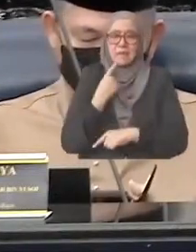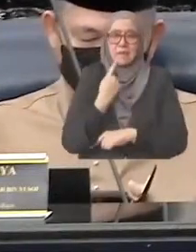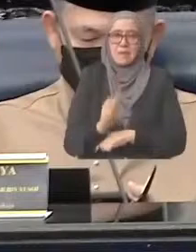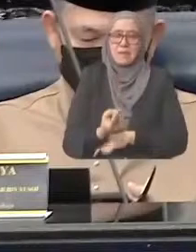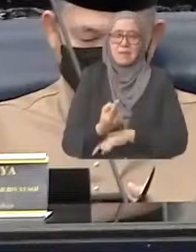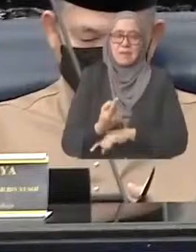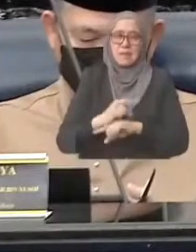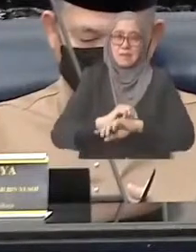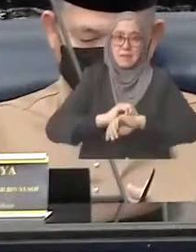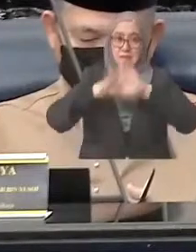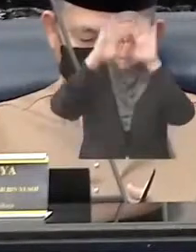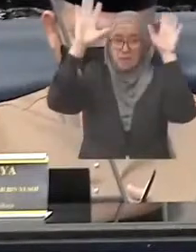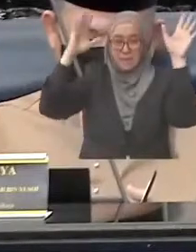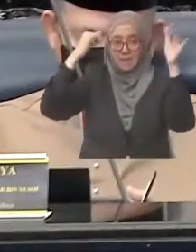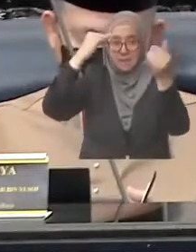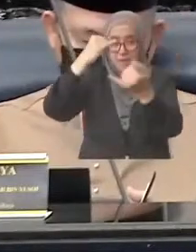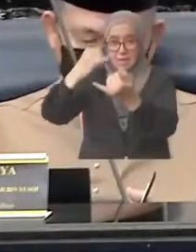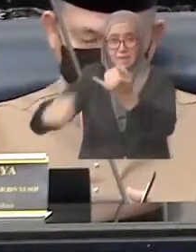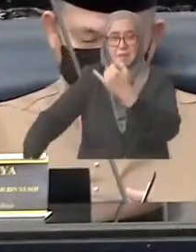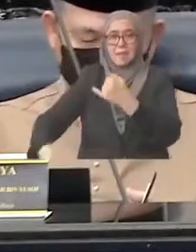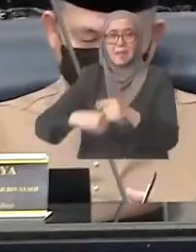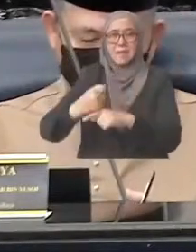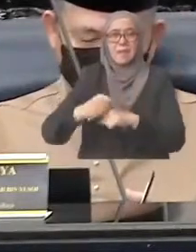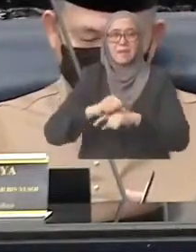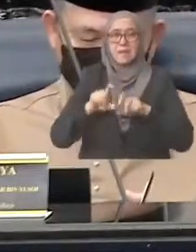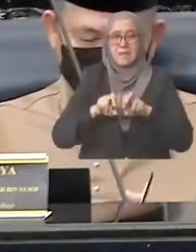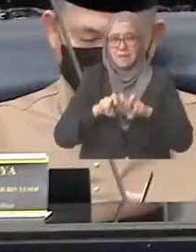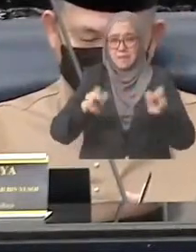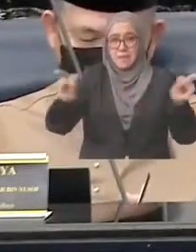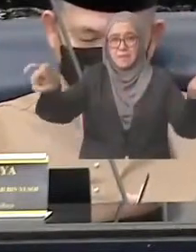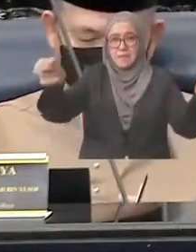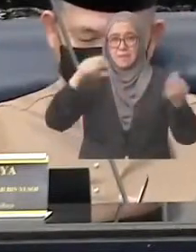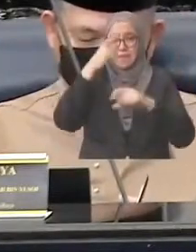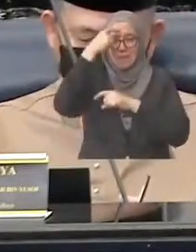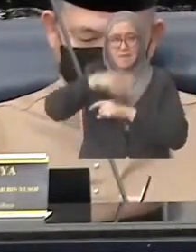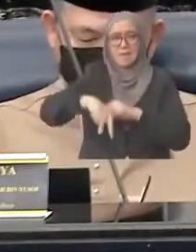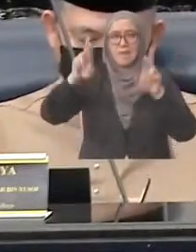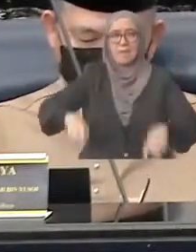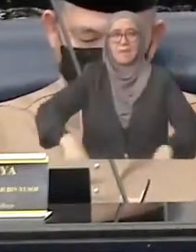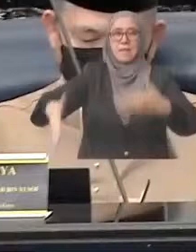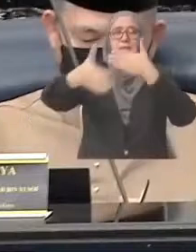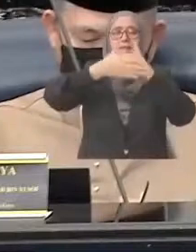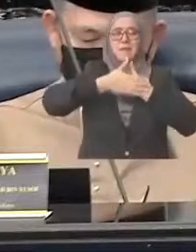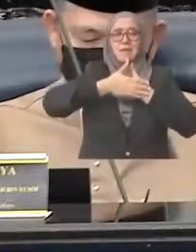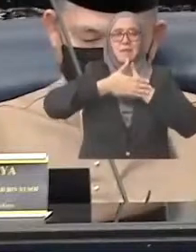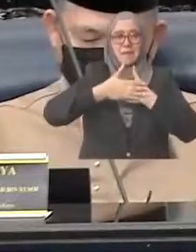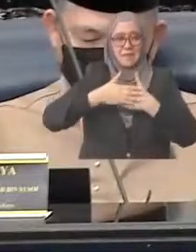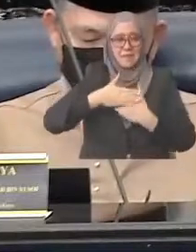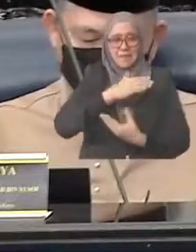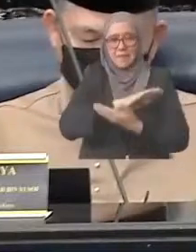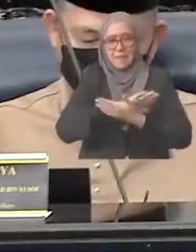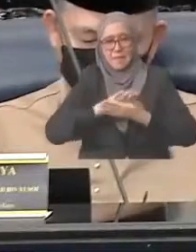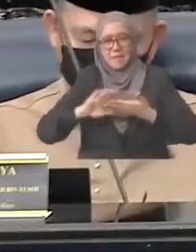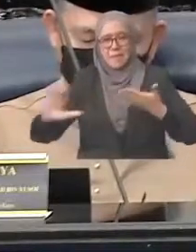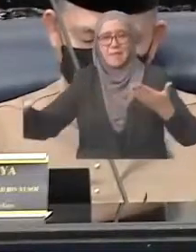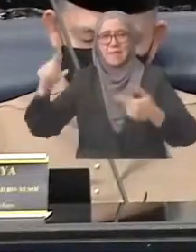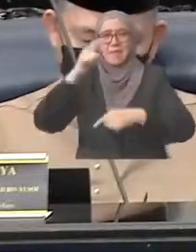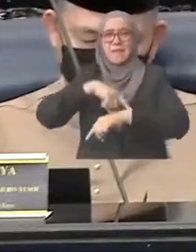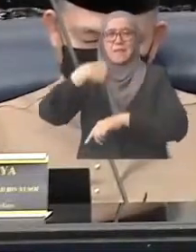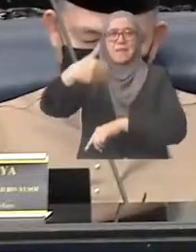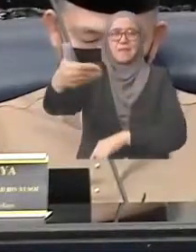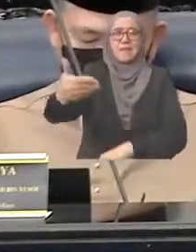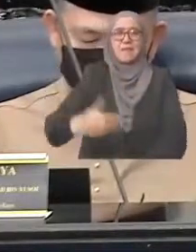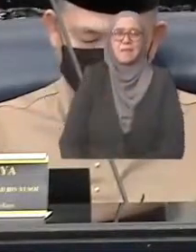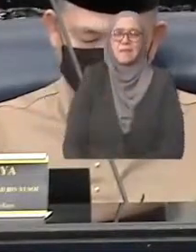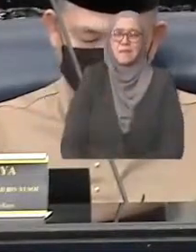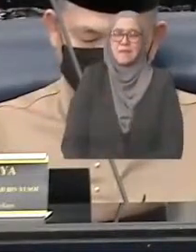Makmur dalam norma baru Hai tato yang di betul dalam mengharungi pendek